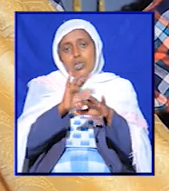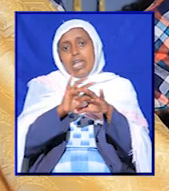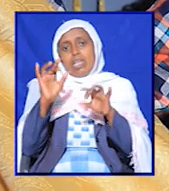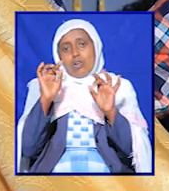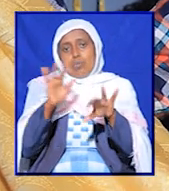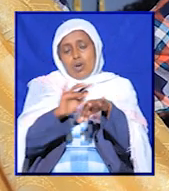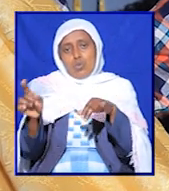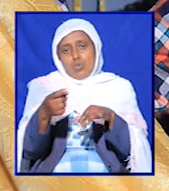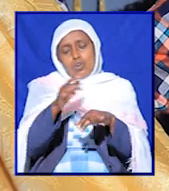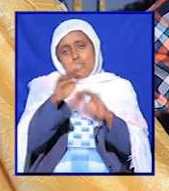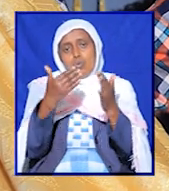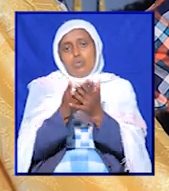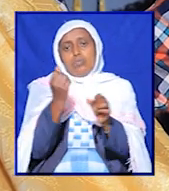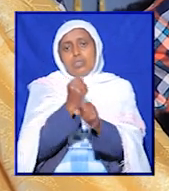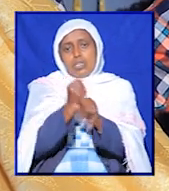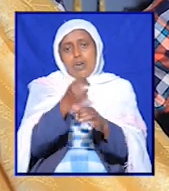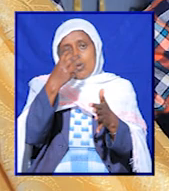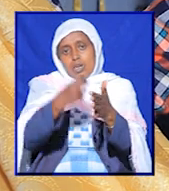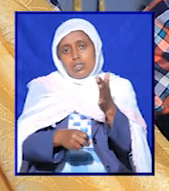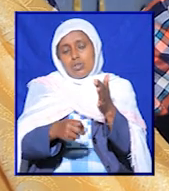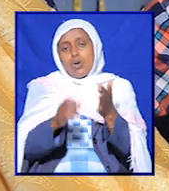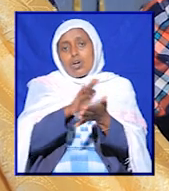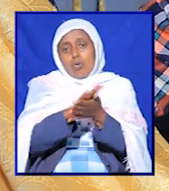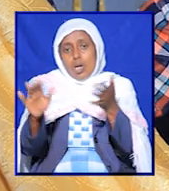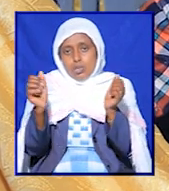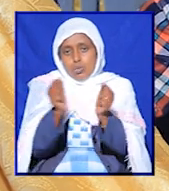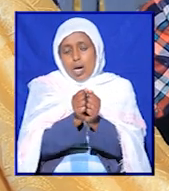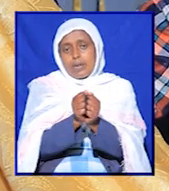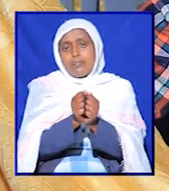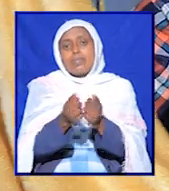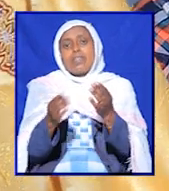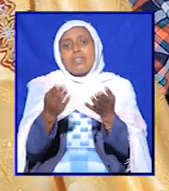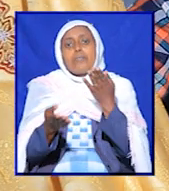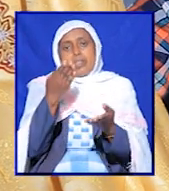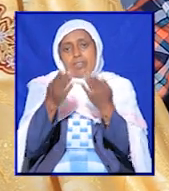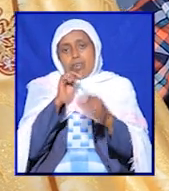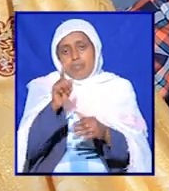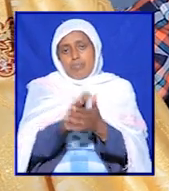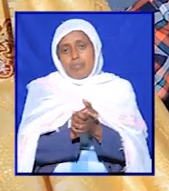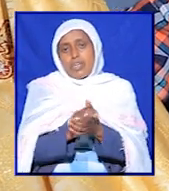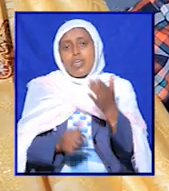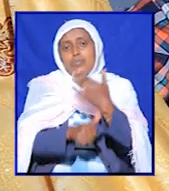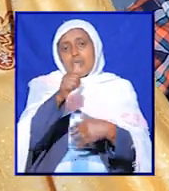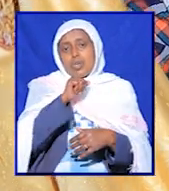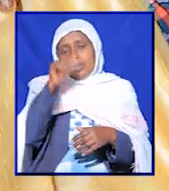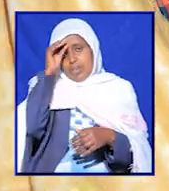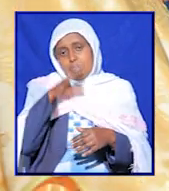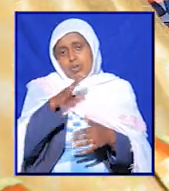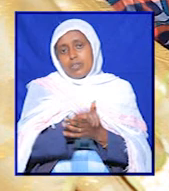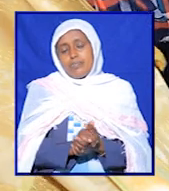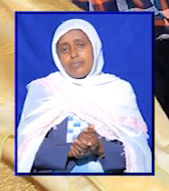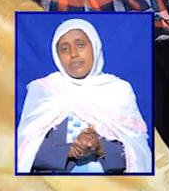ገበር ሁሉንም ያማከለ ነው እና ዋጋችን ያው ከኳሊቲ ጋር ተመጣጣኝ የሚጎዳ አይደለም